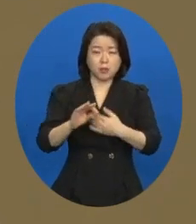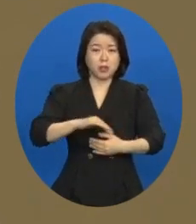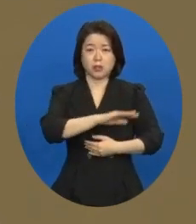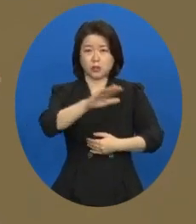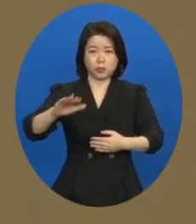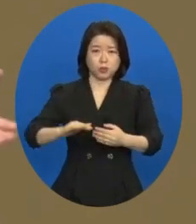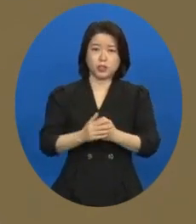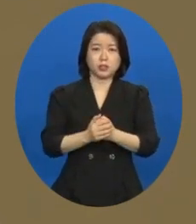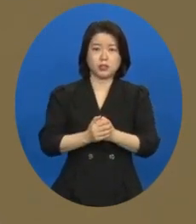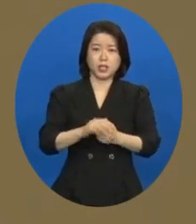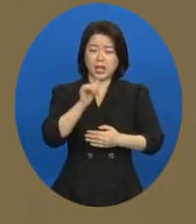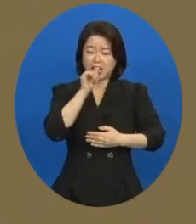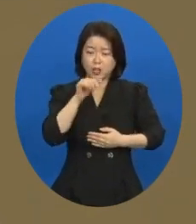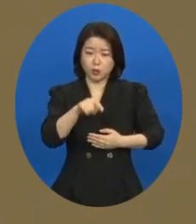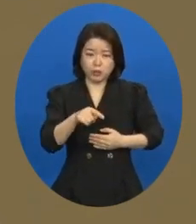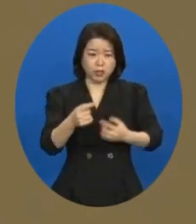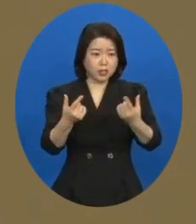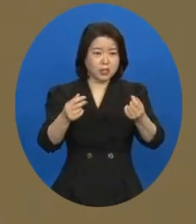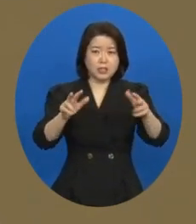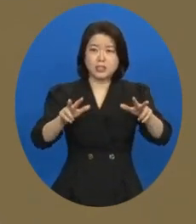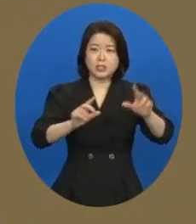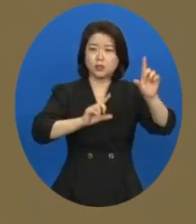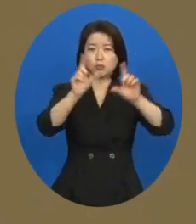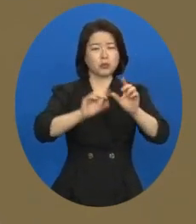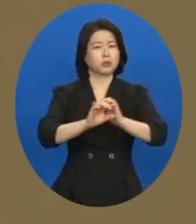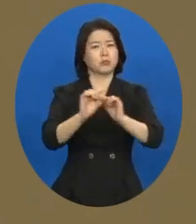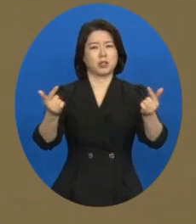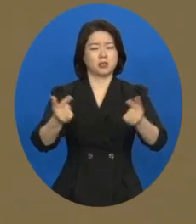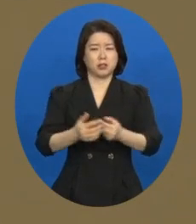우리는 절대로 이렇게 될 수가 없었습니다.